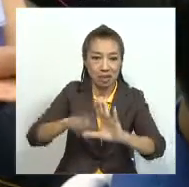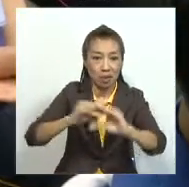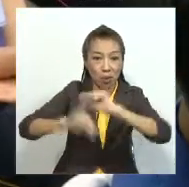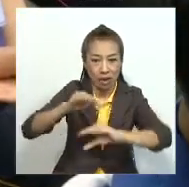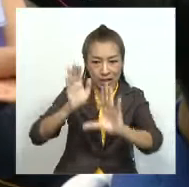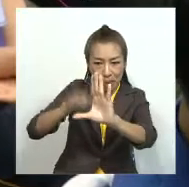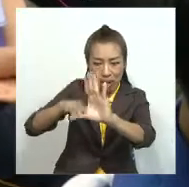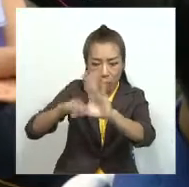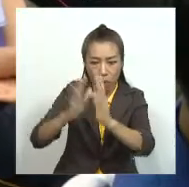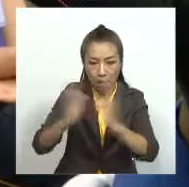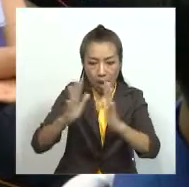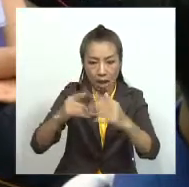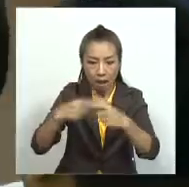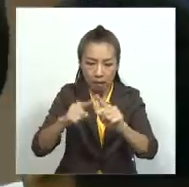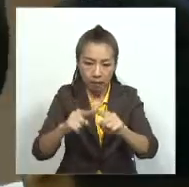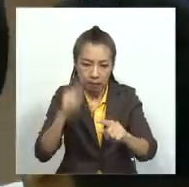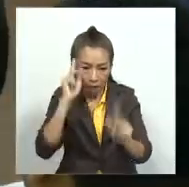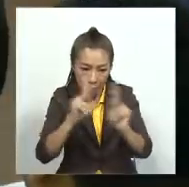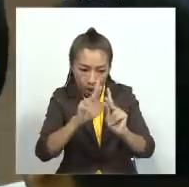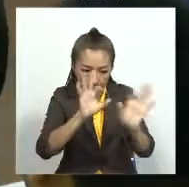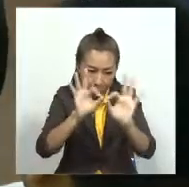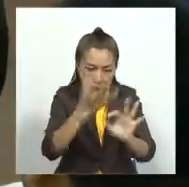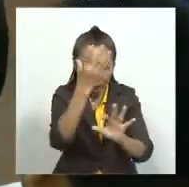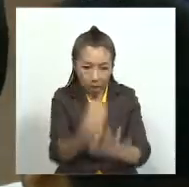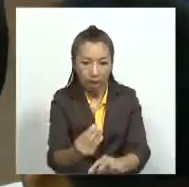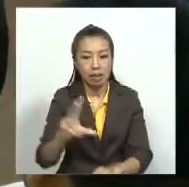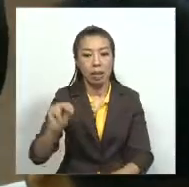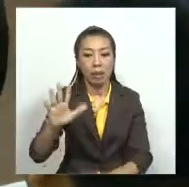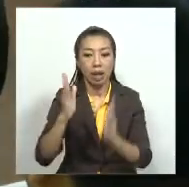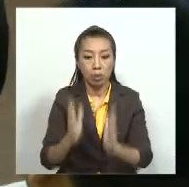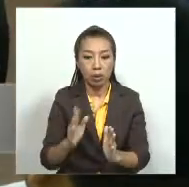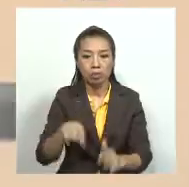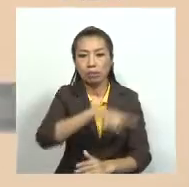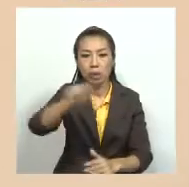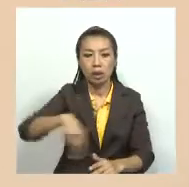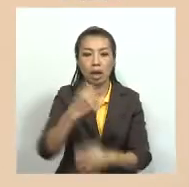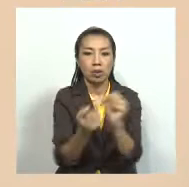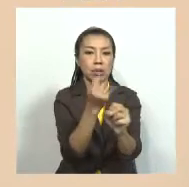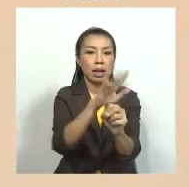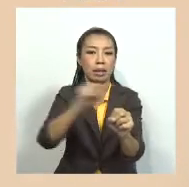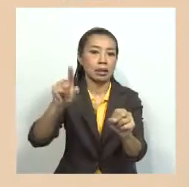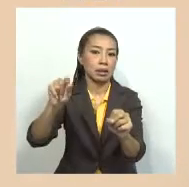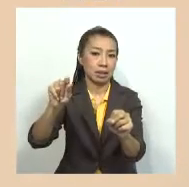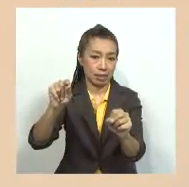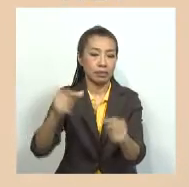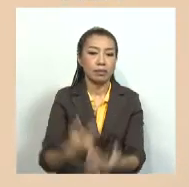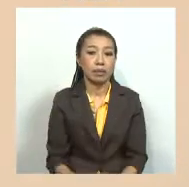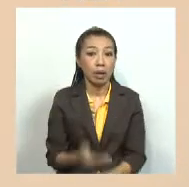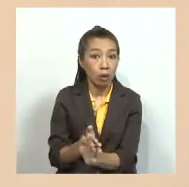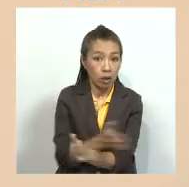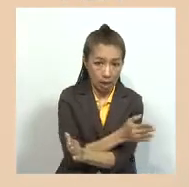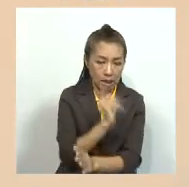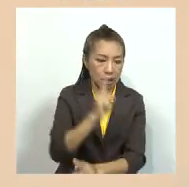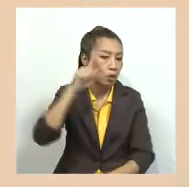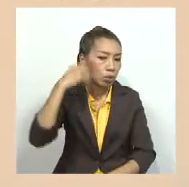นที่ผ่านการคัดเลือกเหลือ35คนนะคะน้องๆเนี่ยอายุระหว่าง15ถึง20ปีซึ่งก่อนหน้านี้เราไม่ได้จ